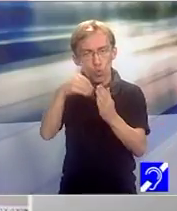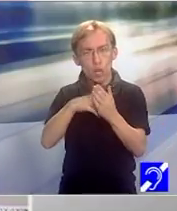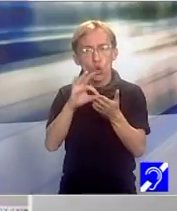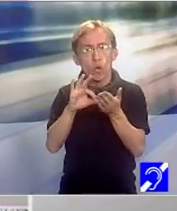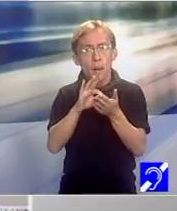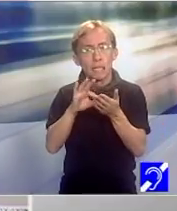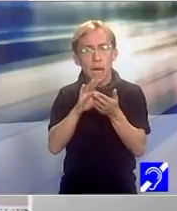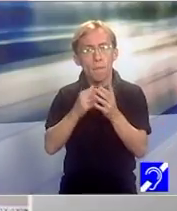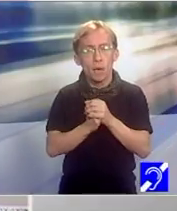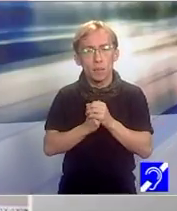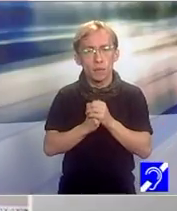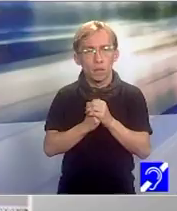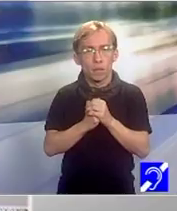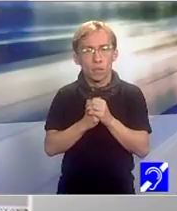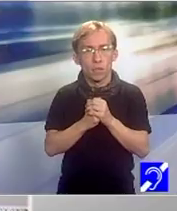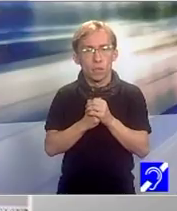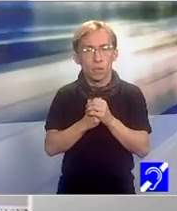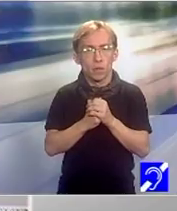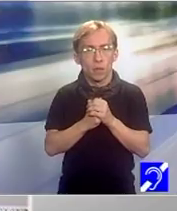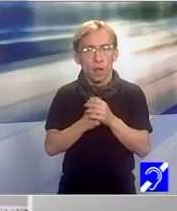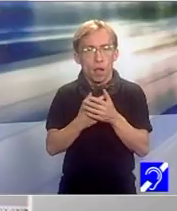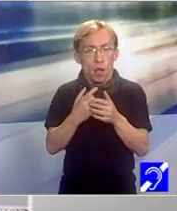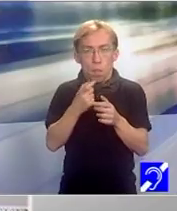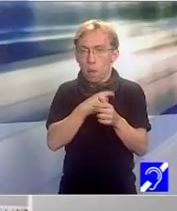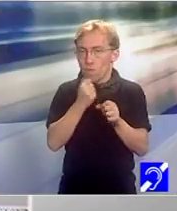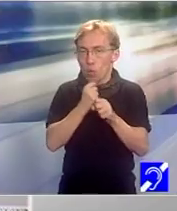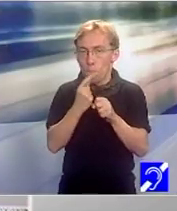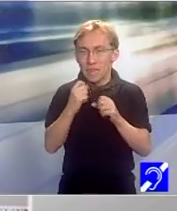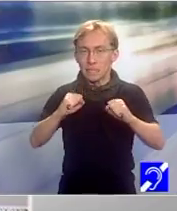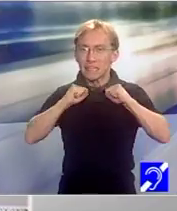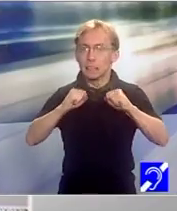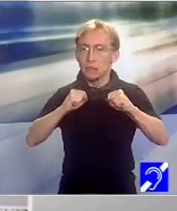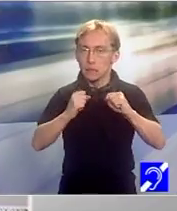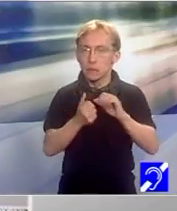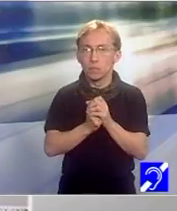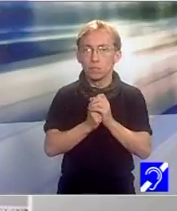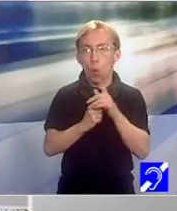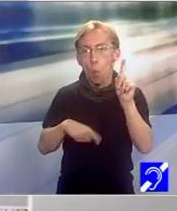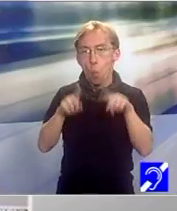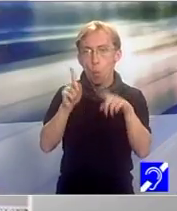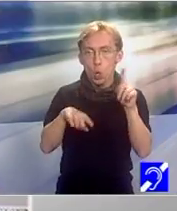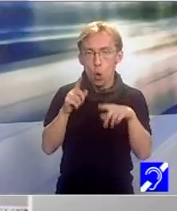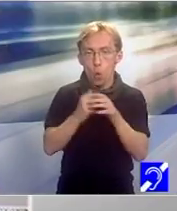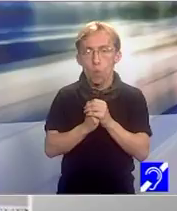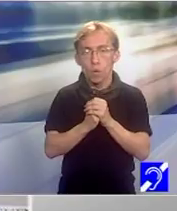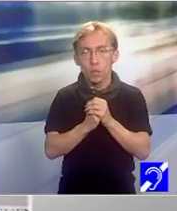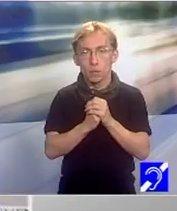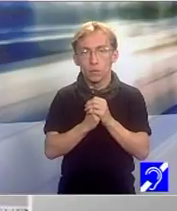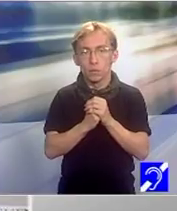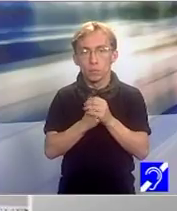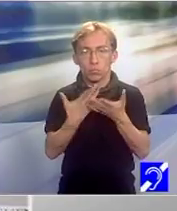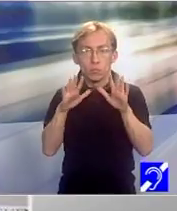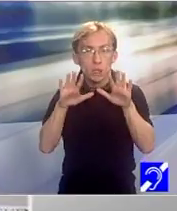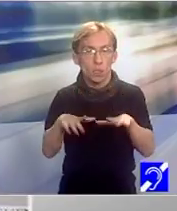compensate m-a făcut să fiu uneori agresivă, uneori să fiu acidă, uneori să stau